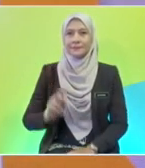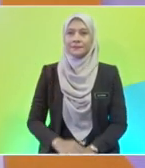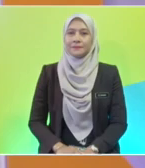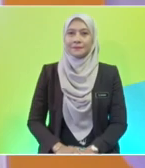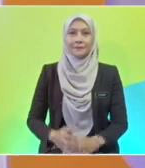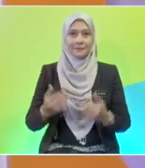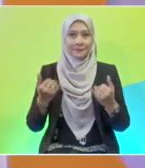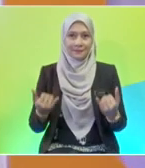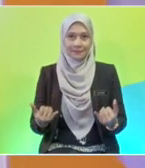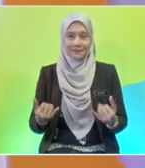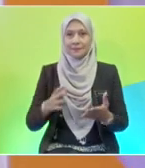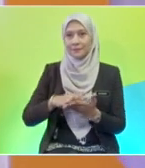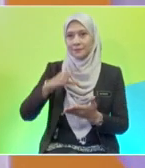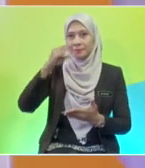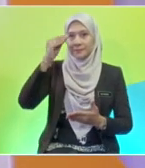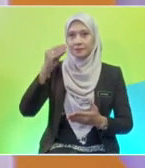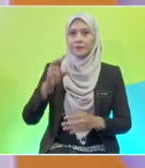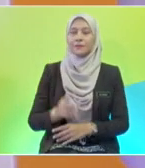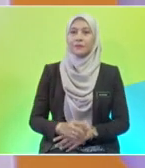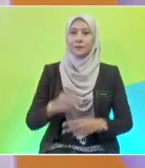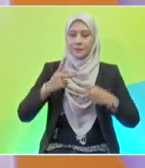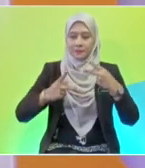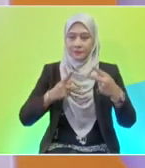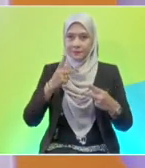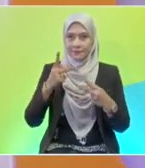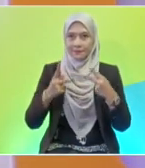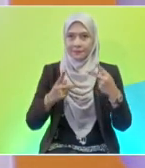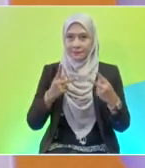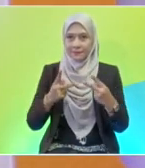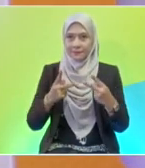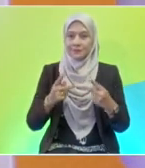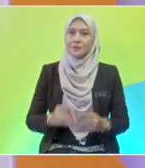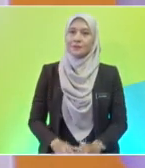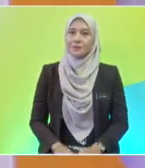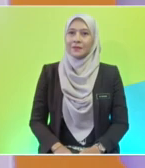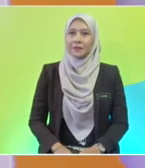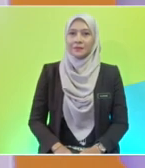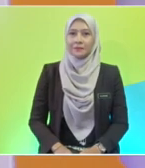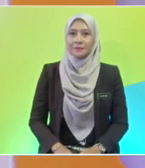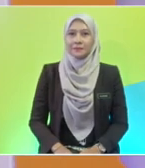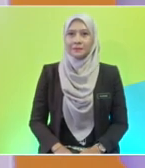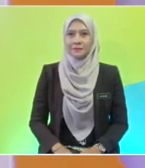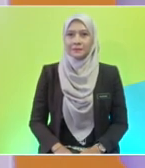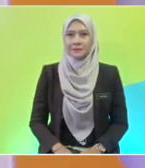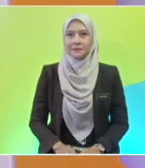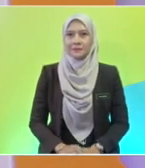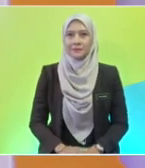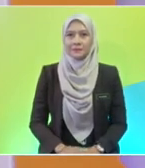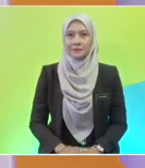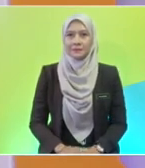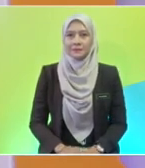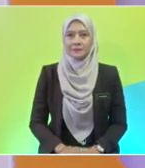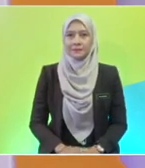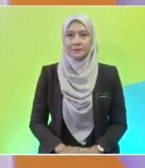kertas 1 dan pastinya kita akan baukan juga seorang guru yang cukup luas pengalamannya Apakah itu profil guru